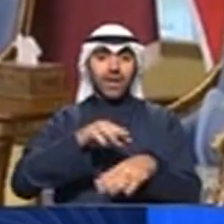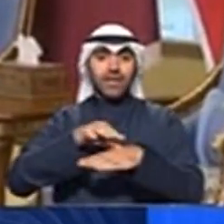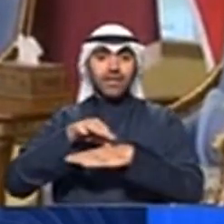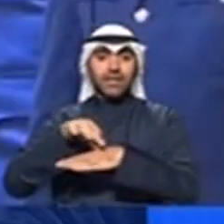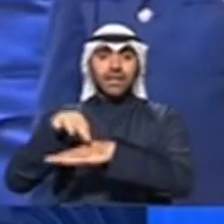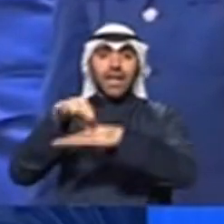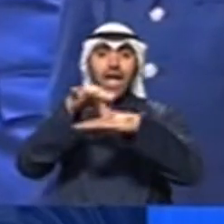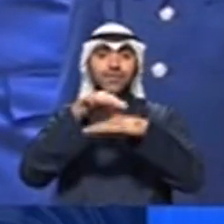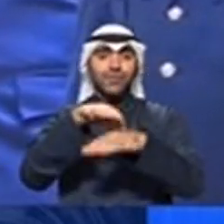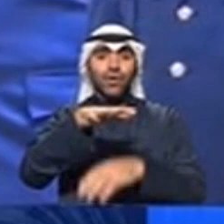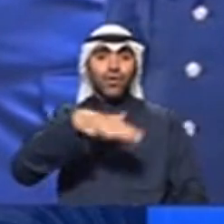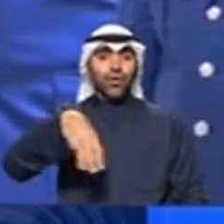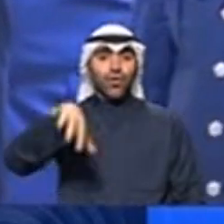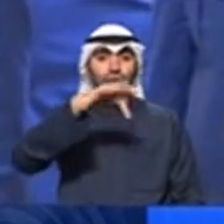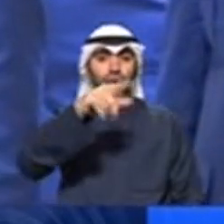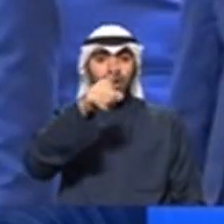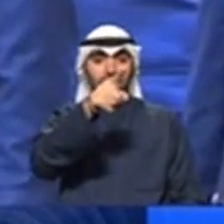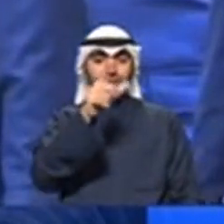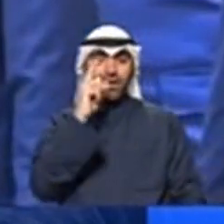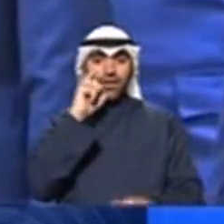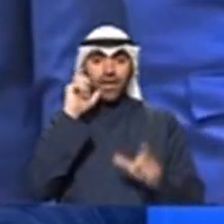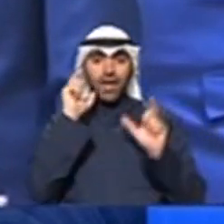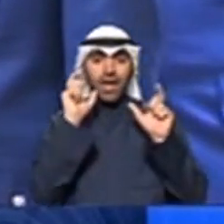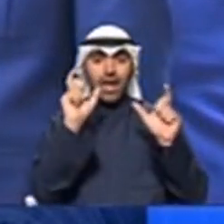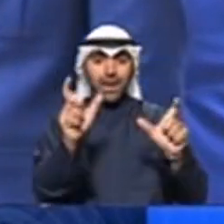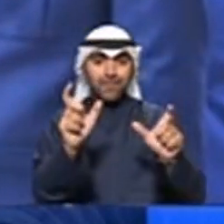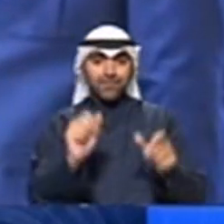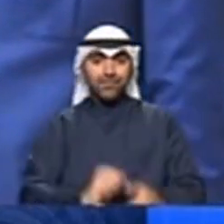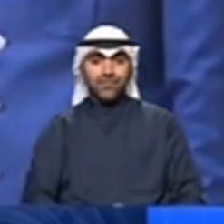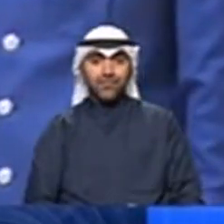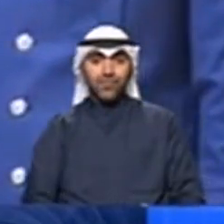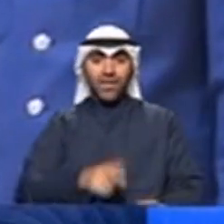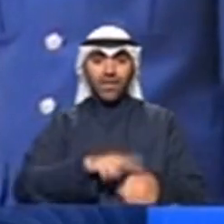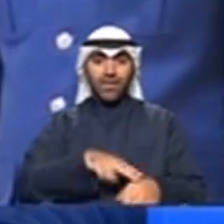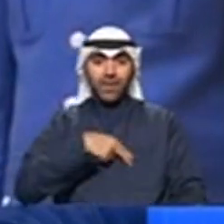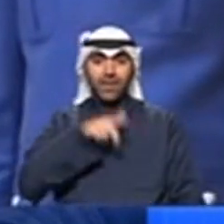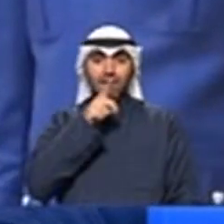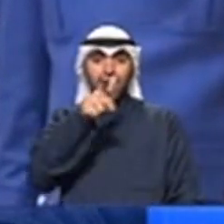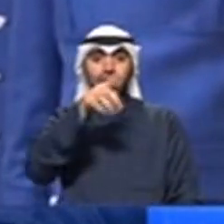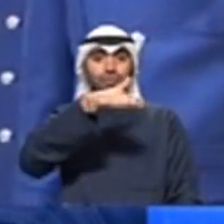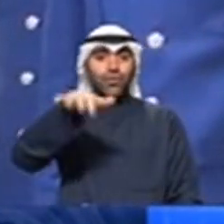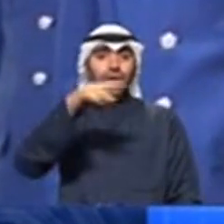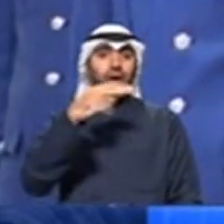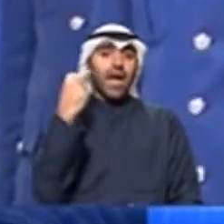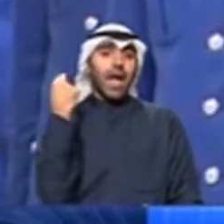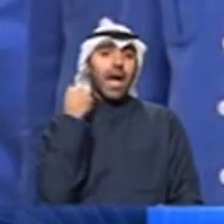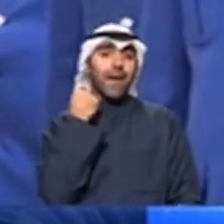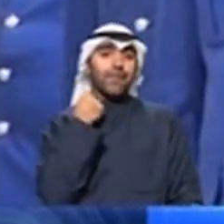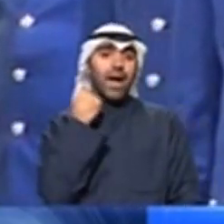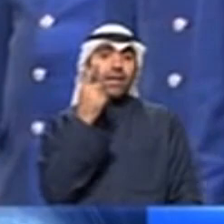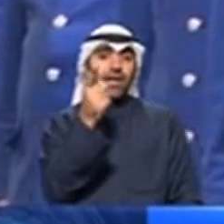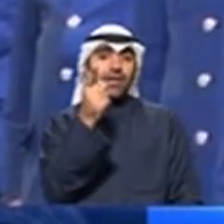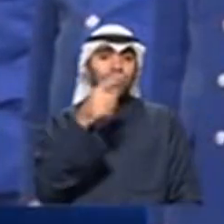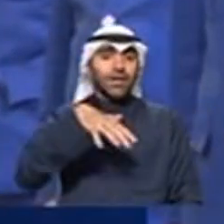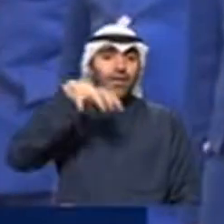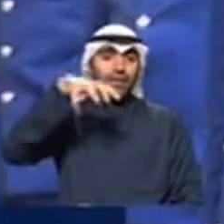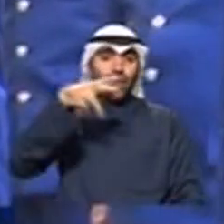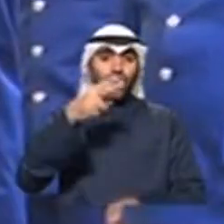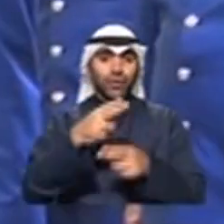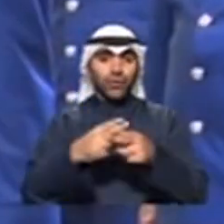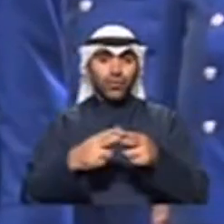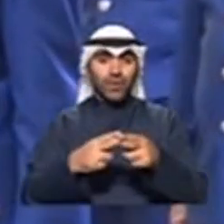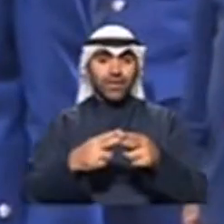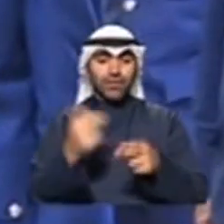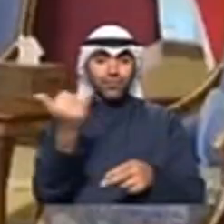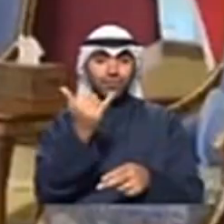والقائمين المقيمين فيها أمانة بأعناقنا. أرواحهم وممتلكاتهم نبذل غالي ونفيس